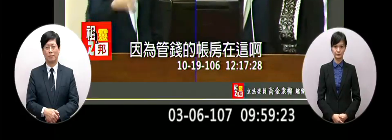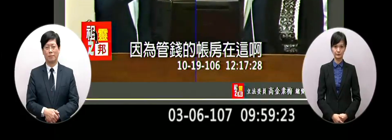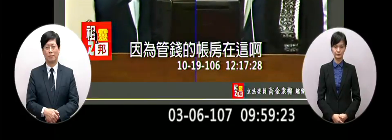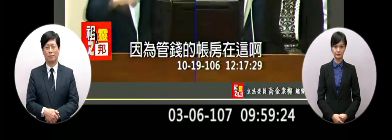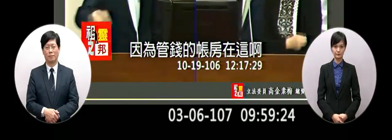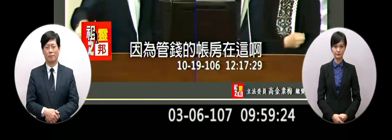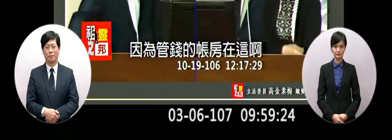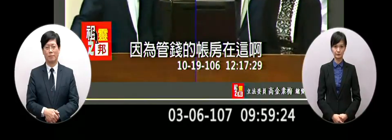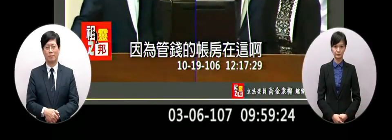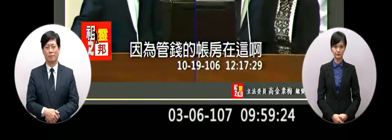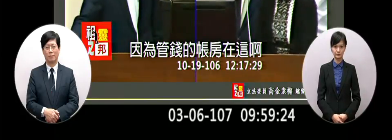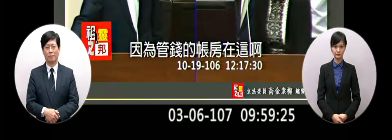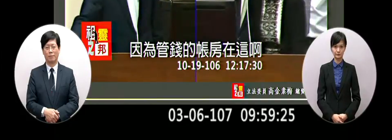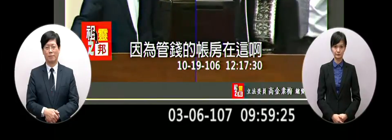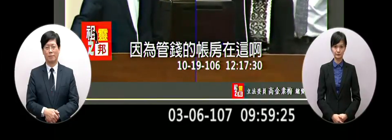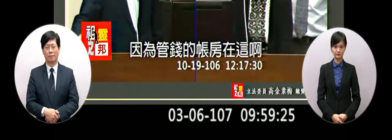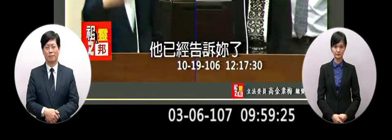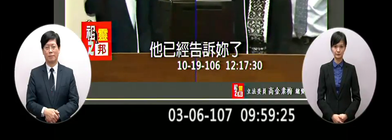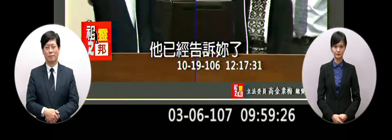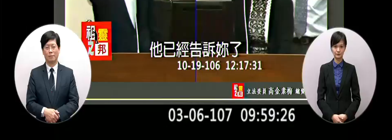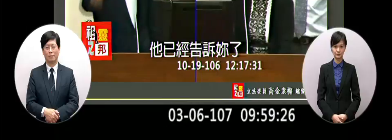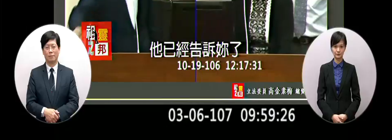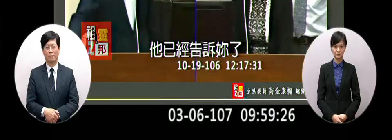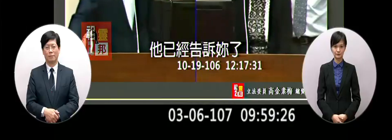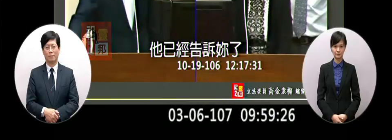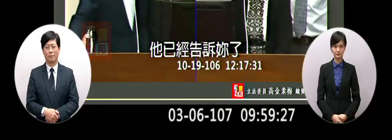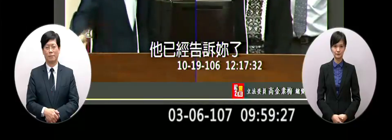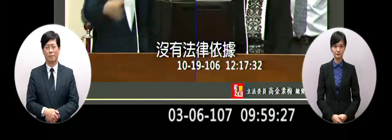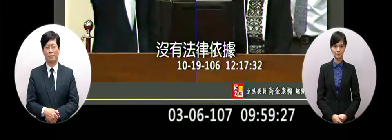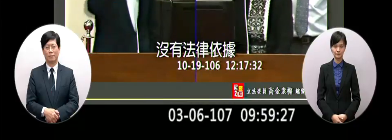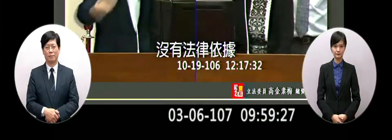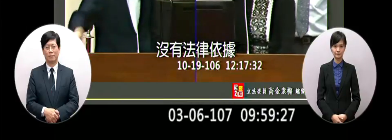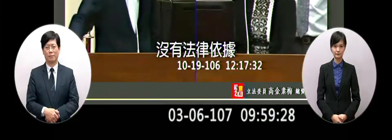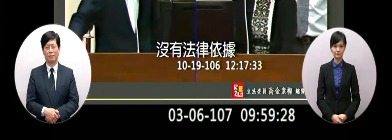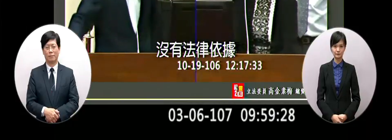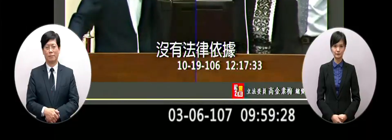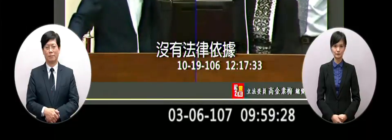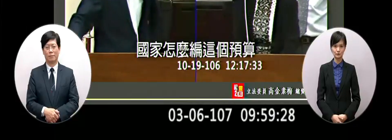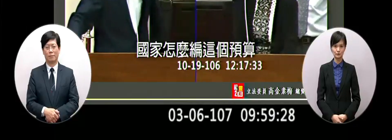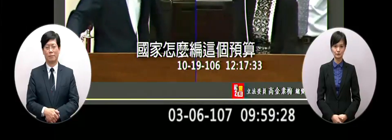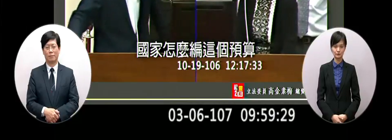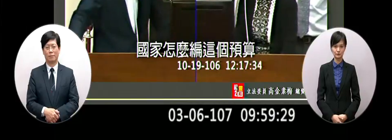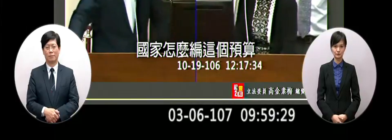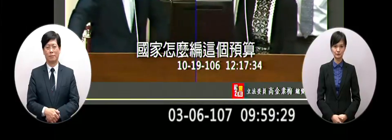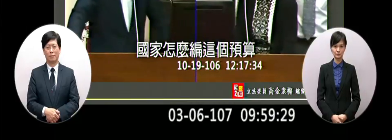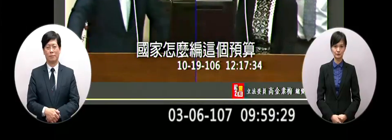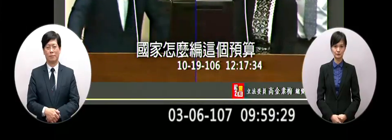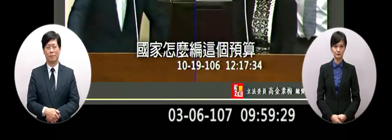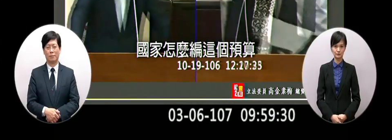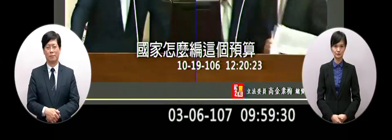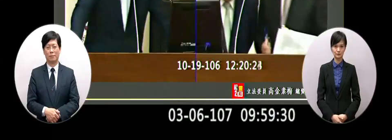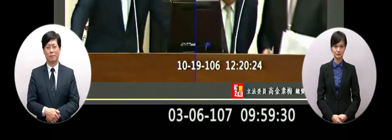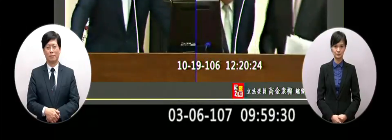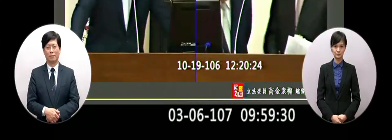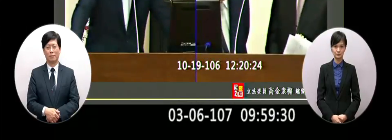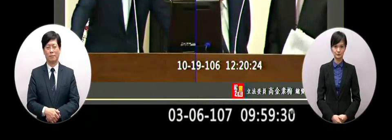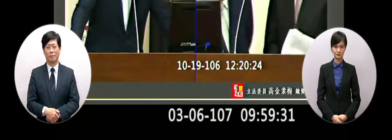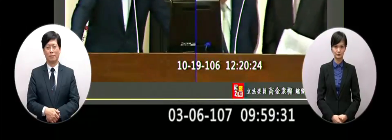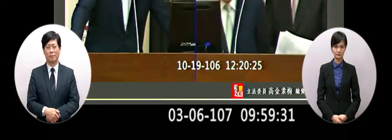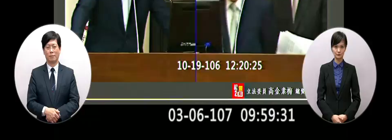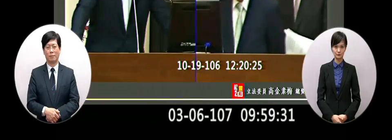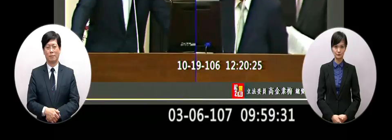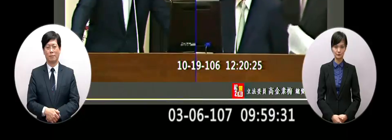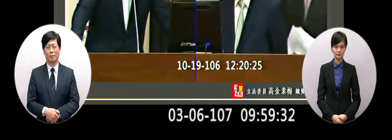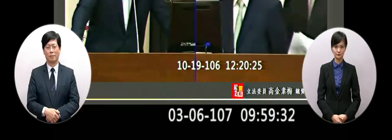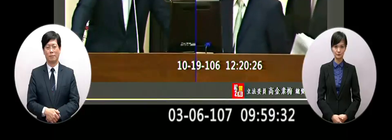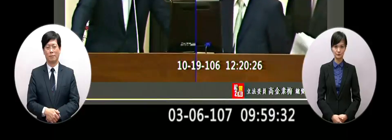的账房在这儿啊。 我们 他已经告诉你了，没有法律依据，他国家怎么编这个预算？到